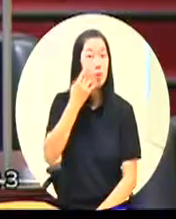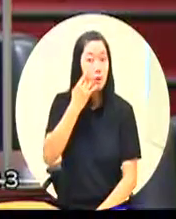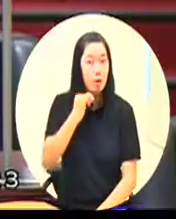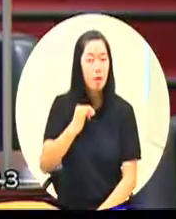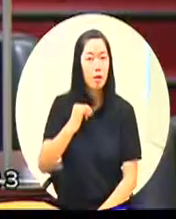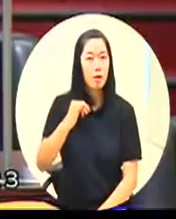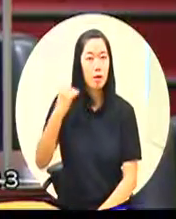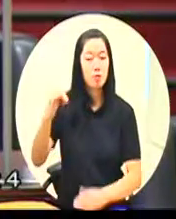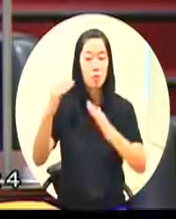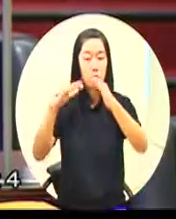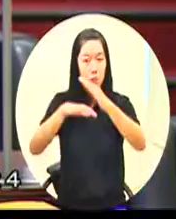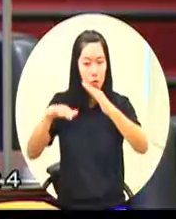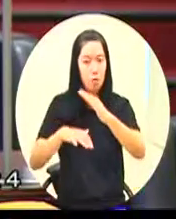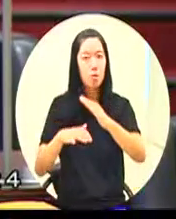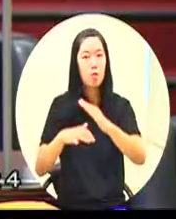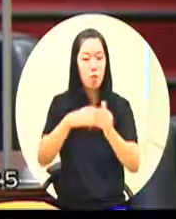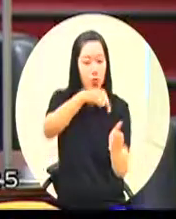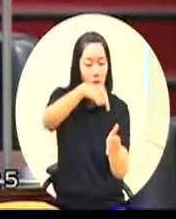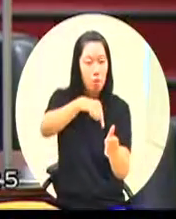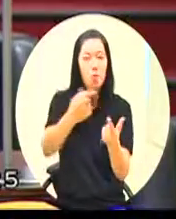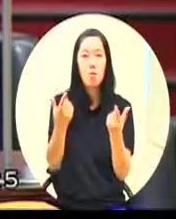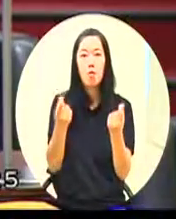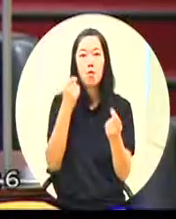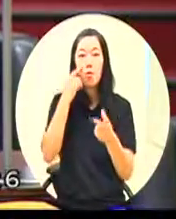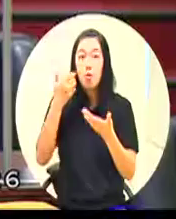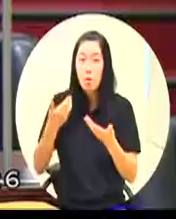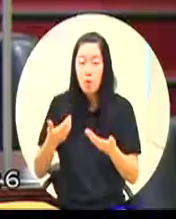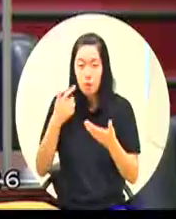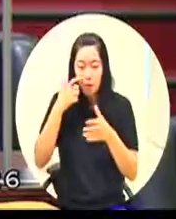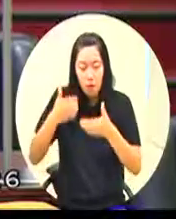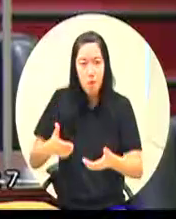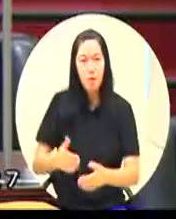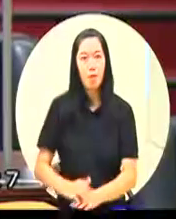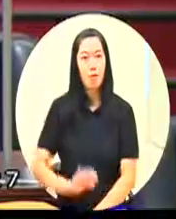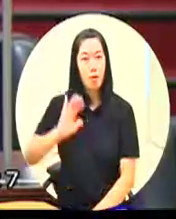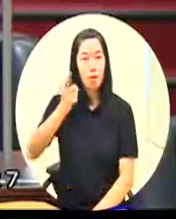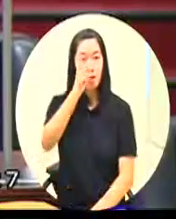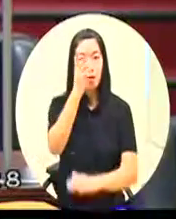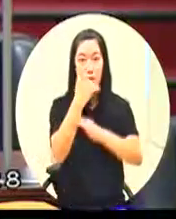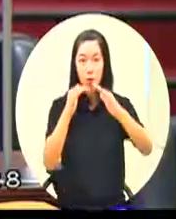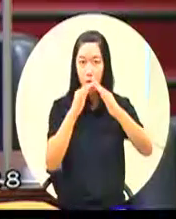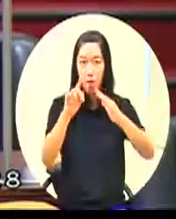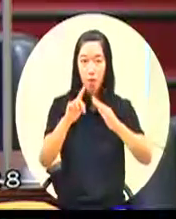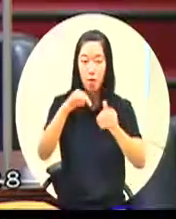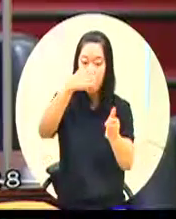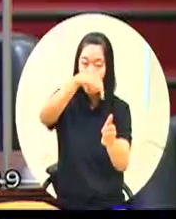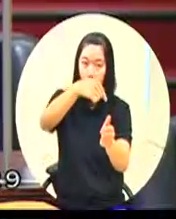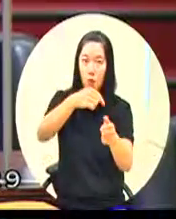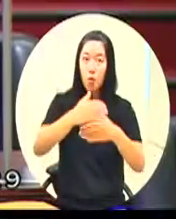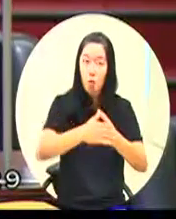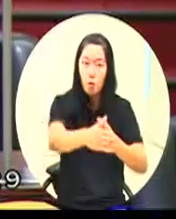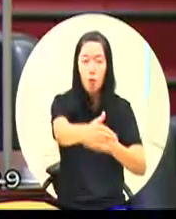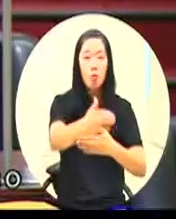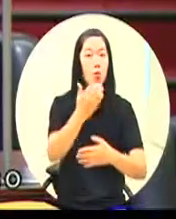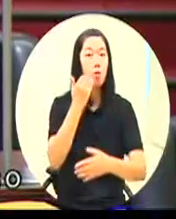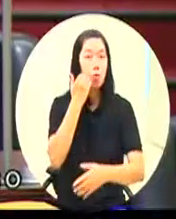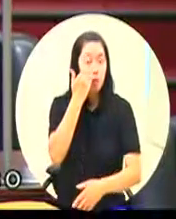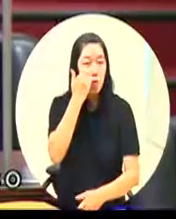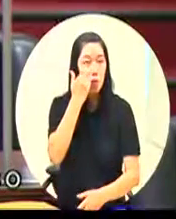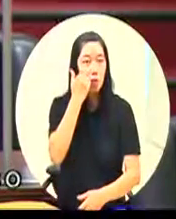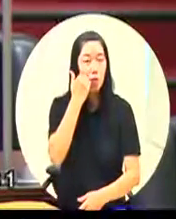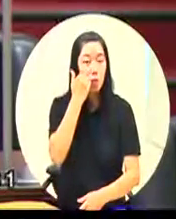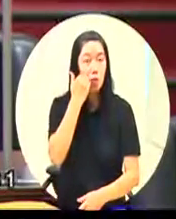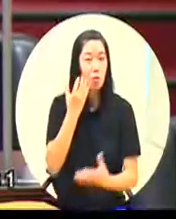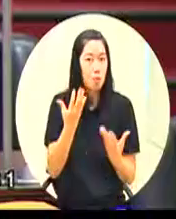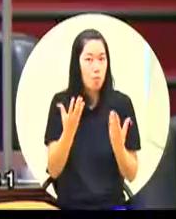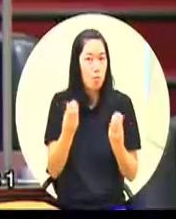长在家庭教育也是很重要的，但是一个学校教育过程当中，如果说没有一个